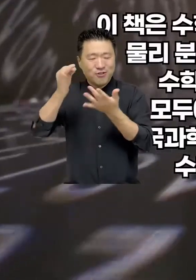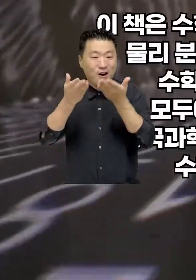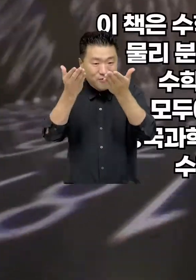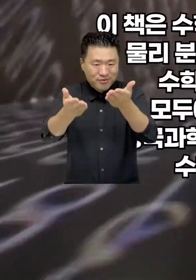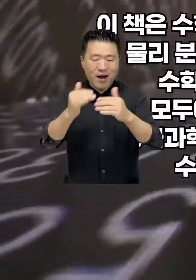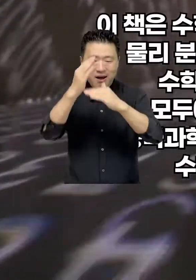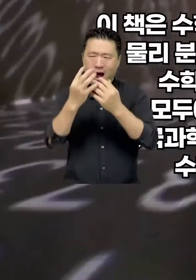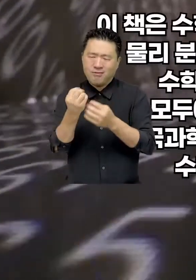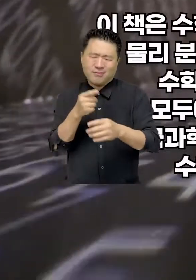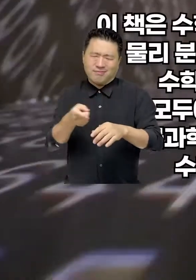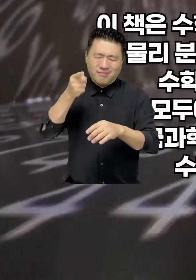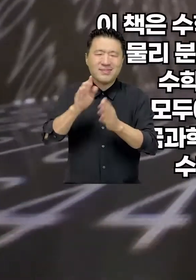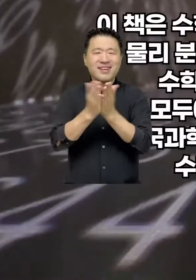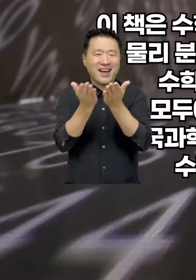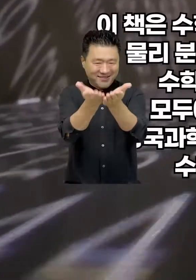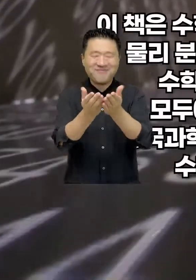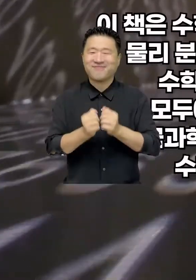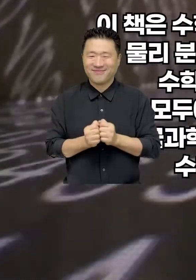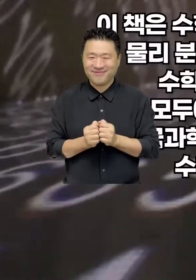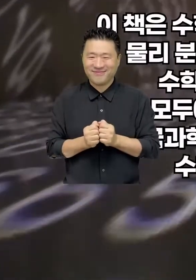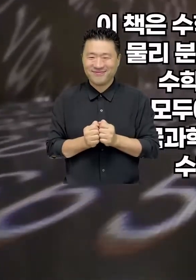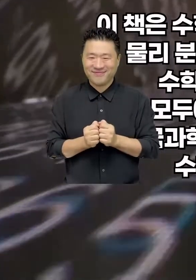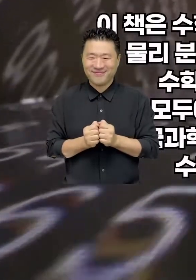추천하는 수학 분야 최고의 도서.